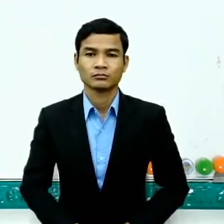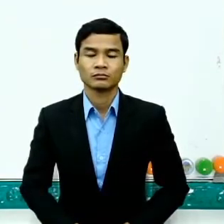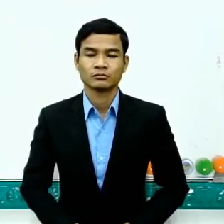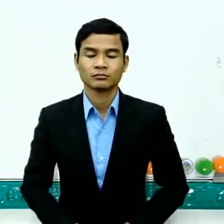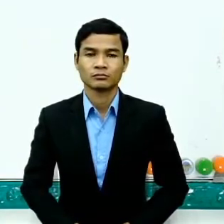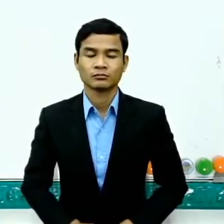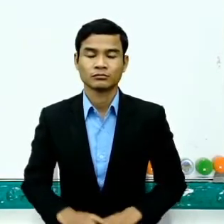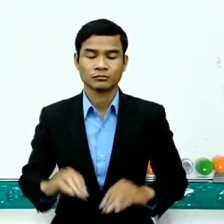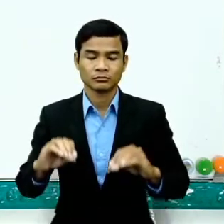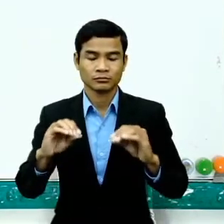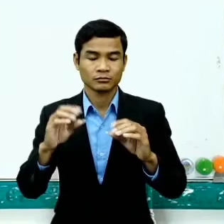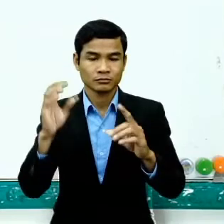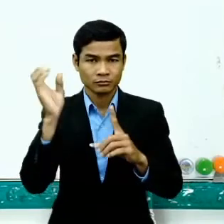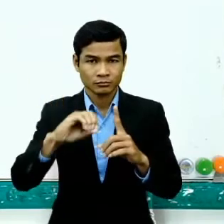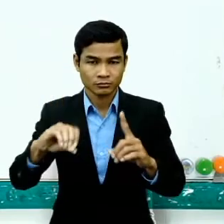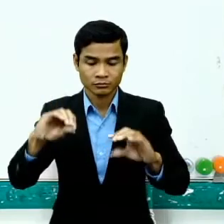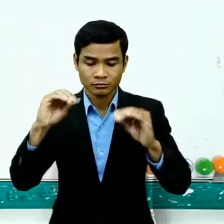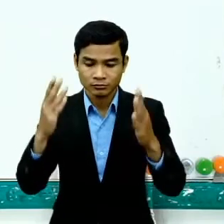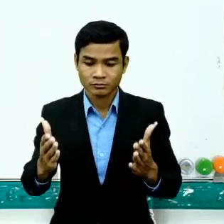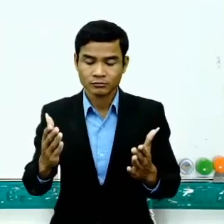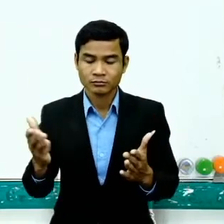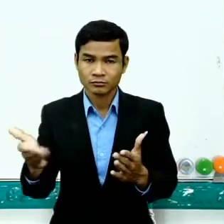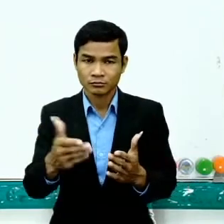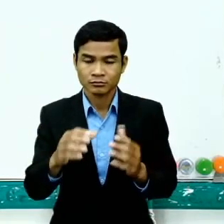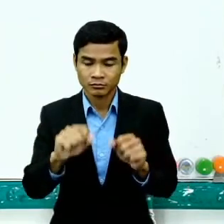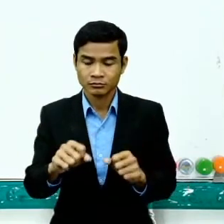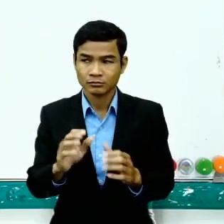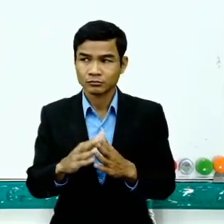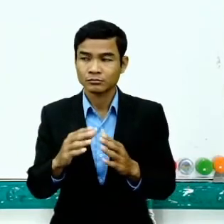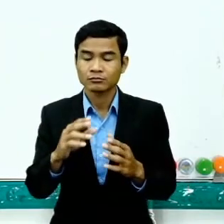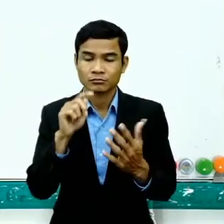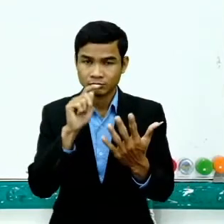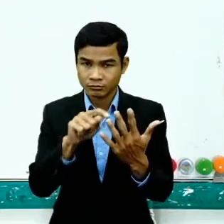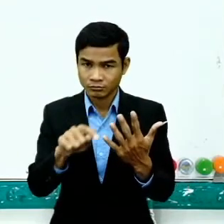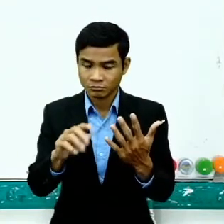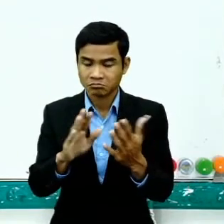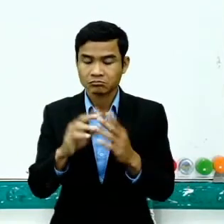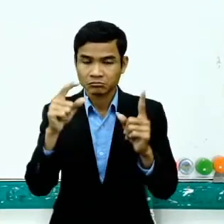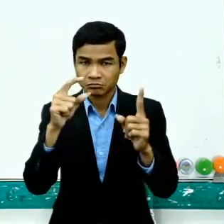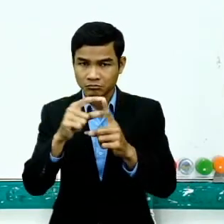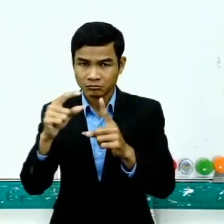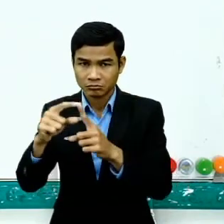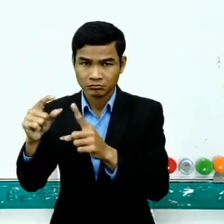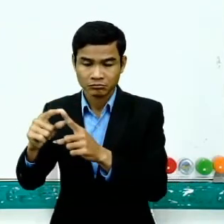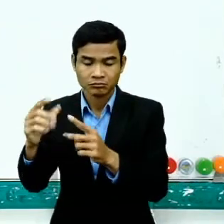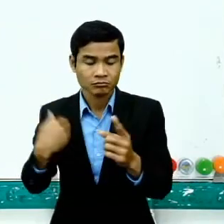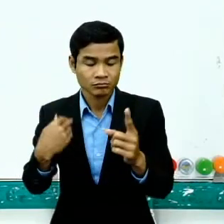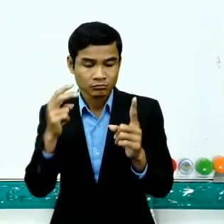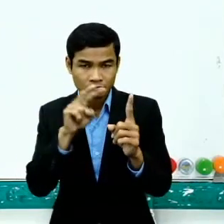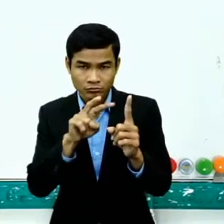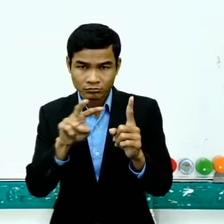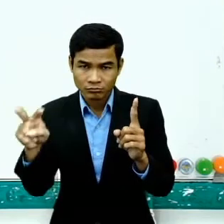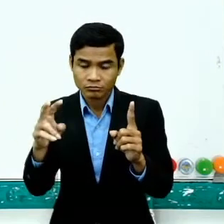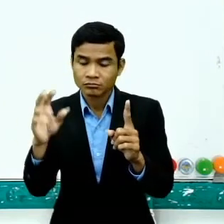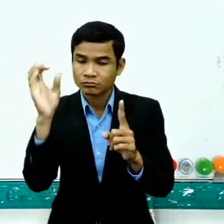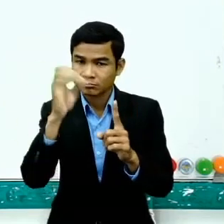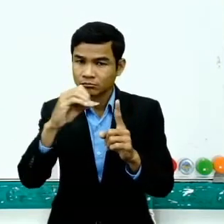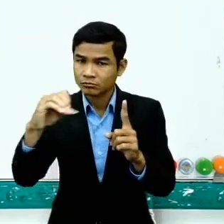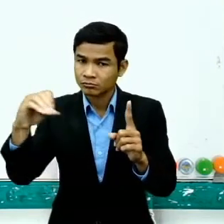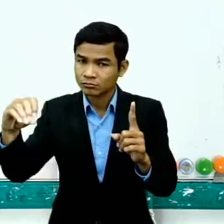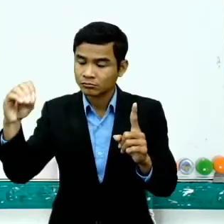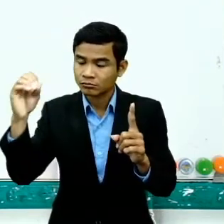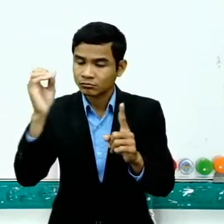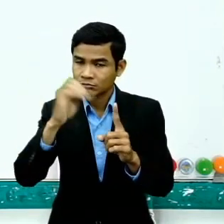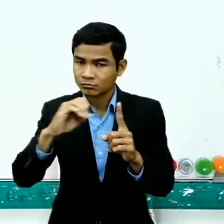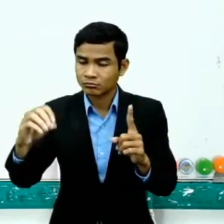chàng chăng là bà rộ bà dưỡng con chăm rộp chà bía nơi khăn ông là bà ta là bà rộ bà dưỡng miên bía